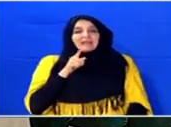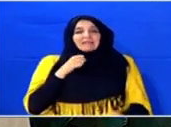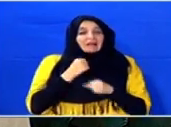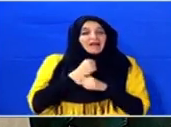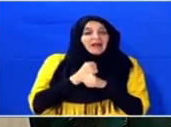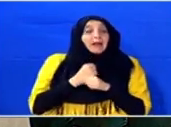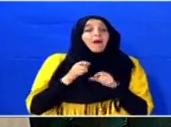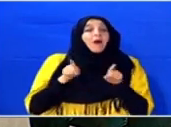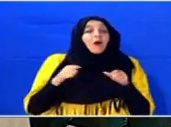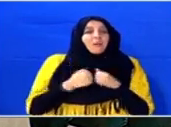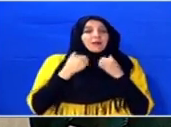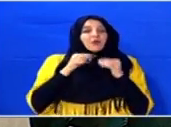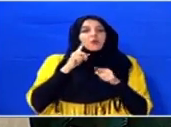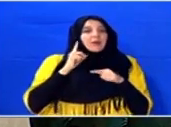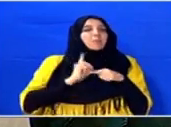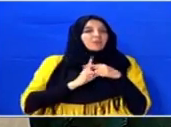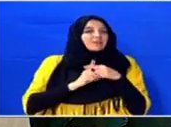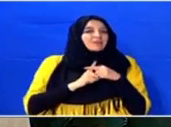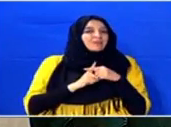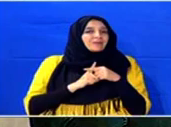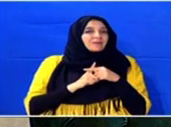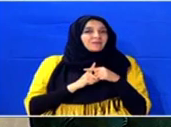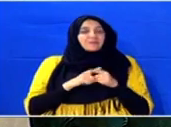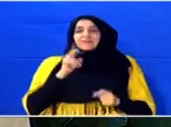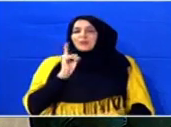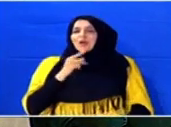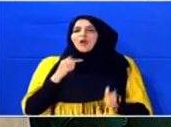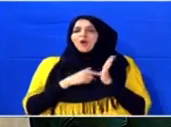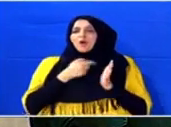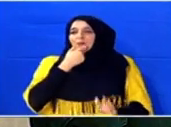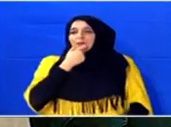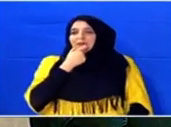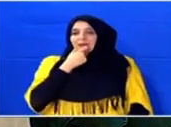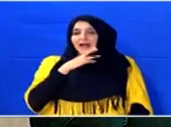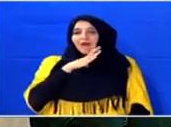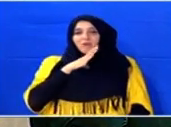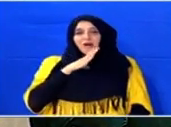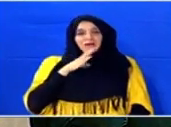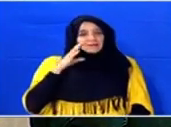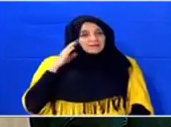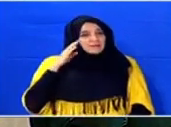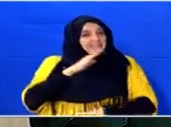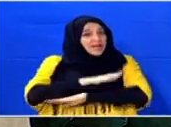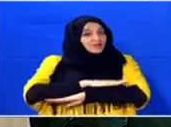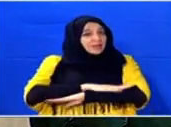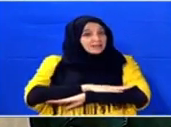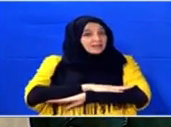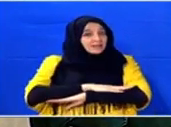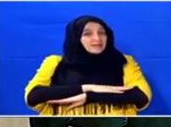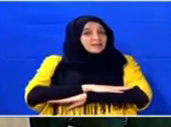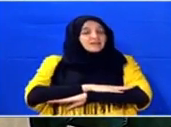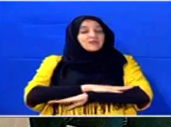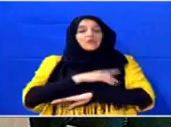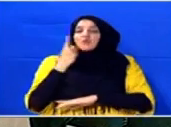جل جلاله لان الحكم صاحب الحكمه يقضي بالحق